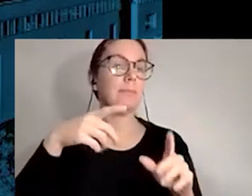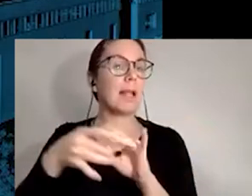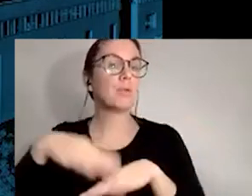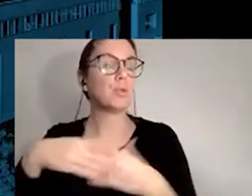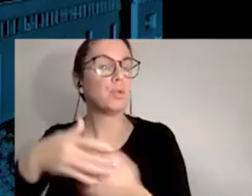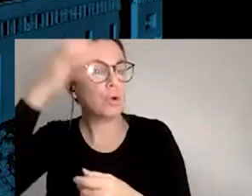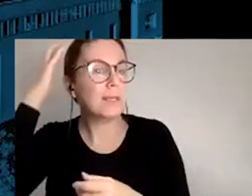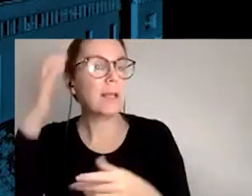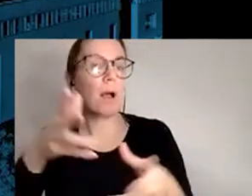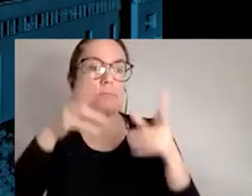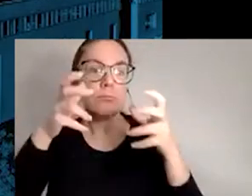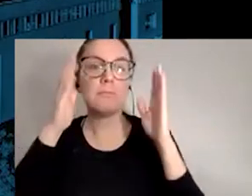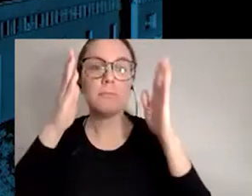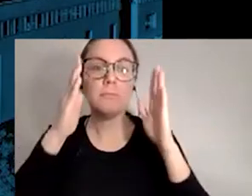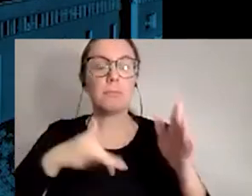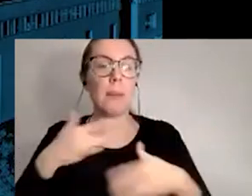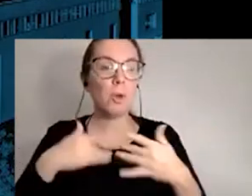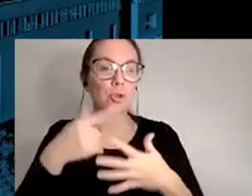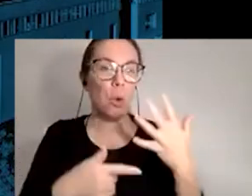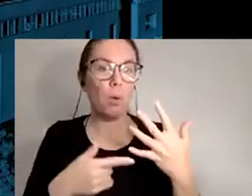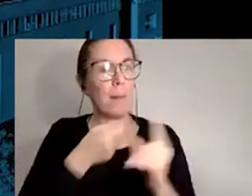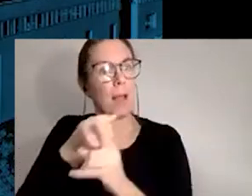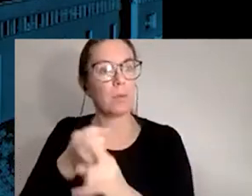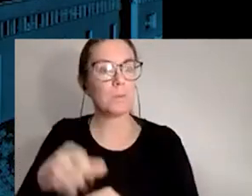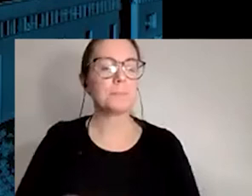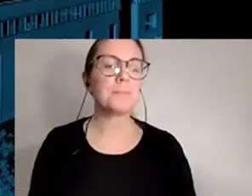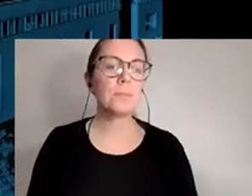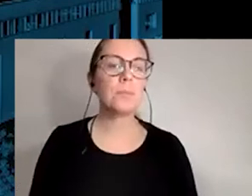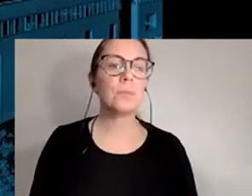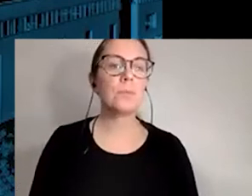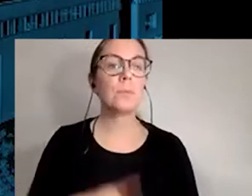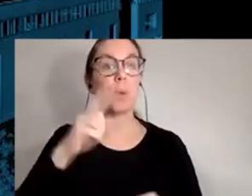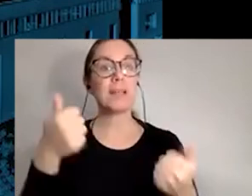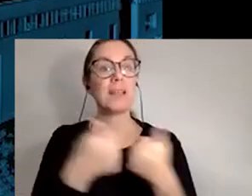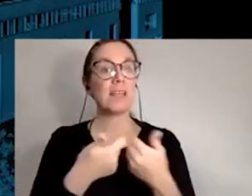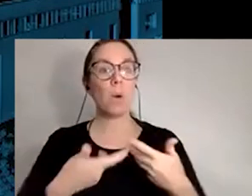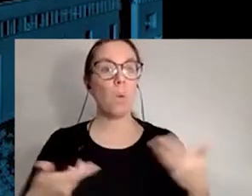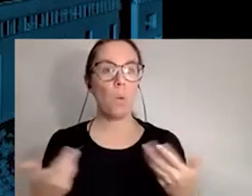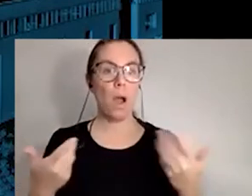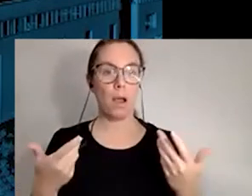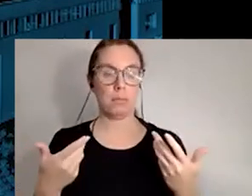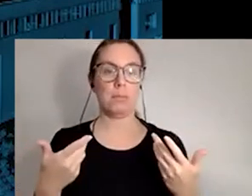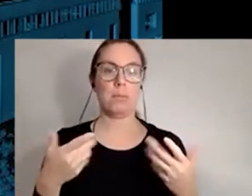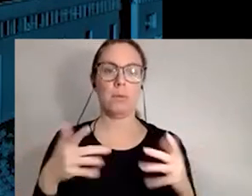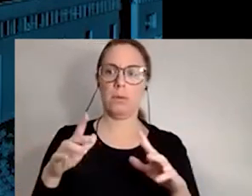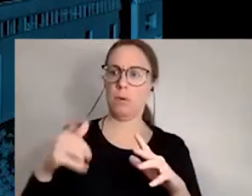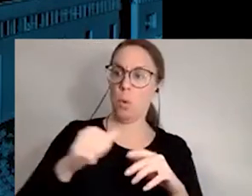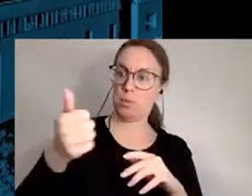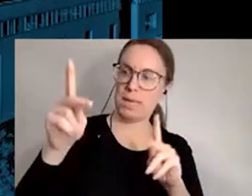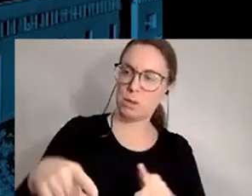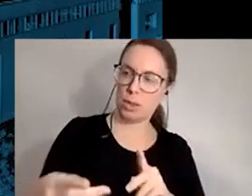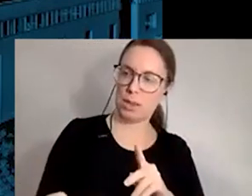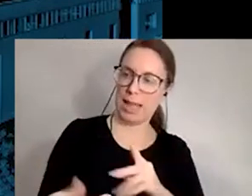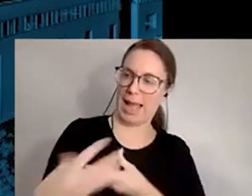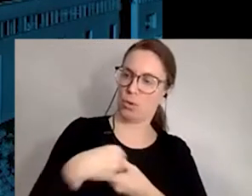ou de perception. Et l'idée derrière ce premier défi, c'est comment veux-tu inclure l'autre quand tu n'as